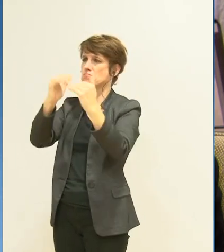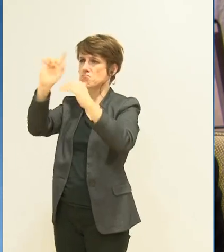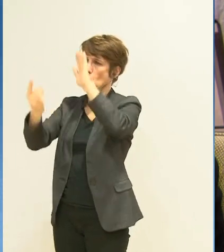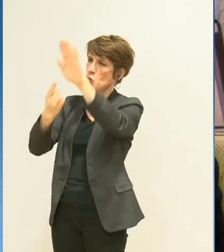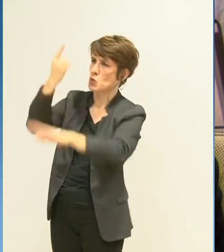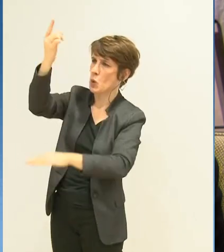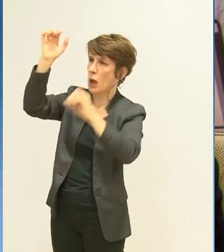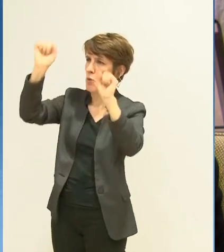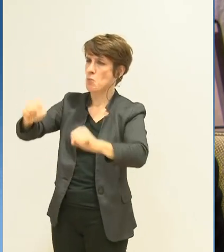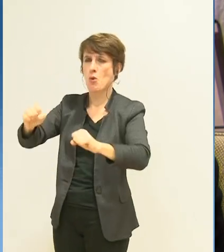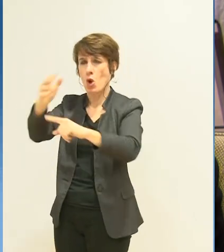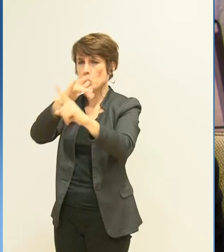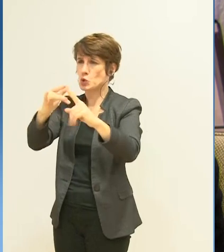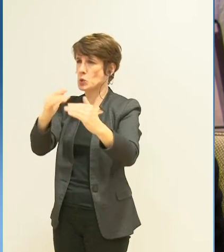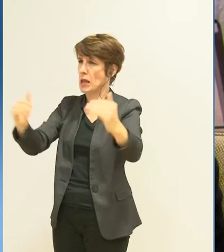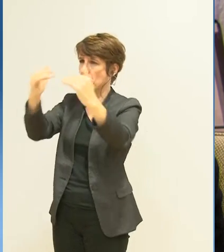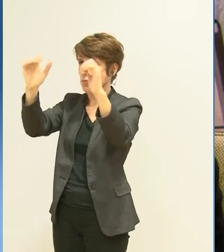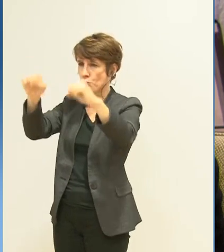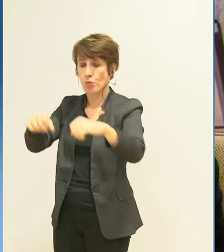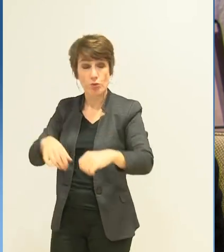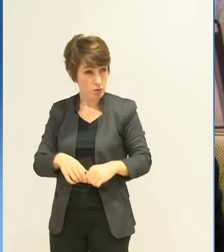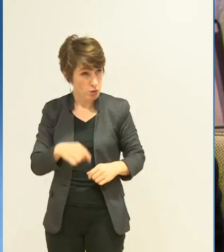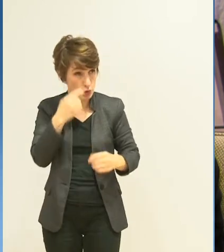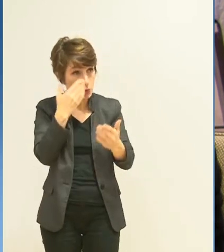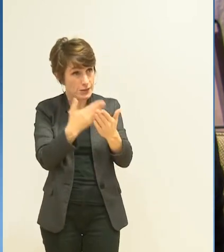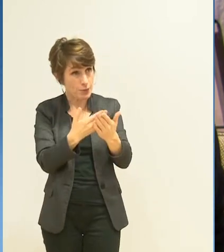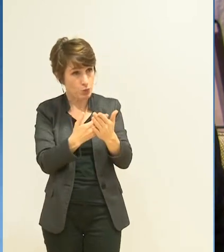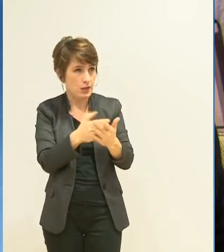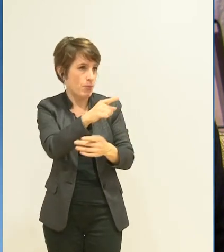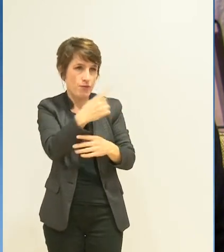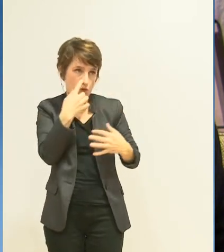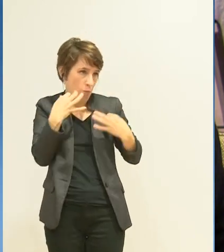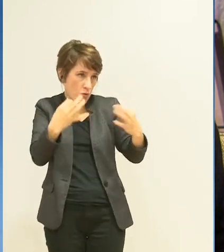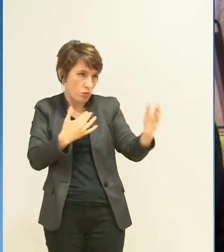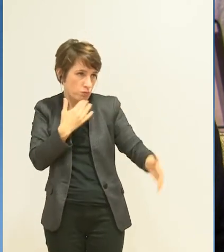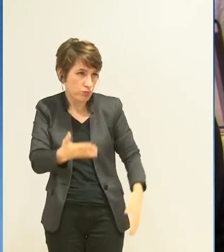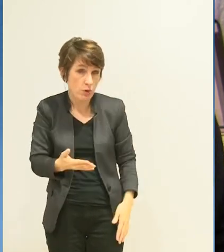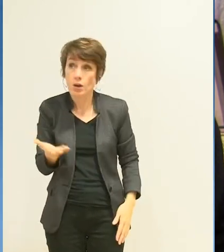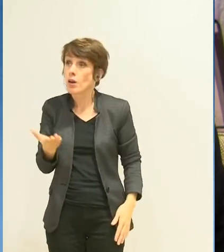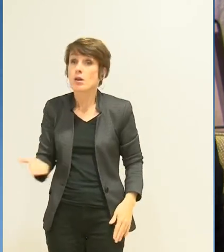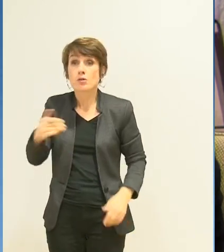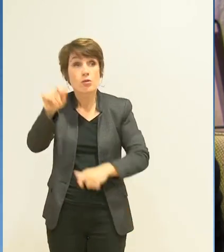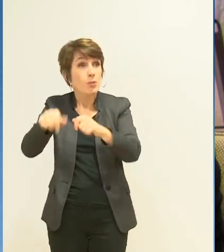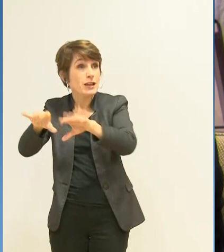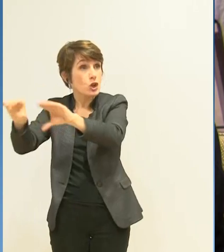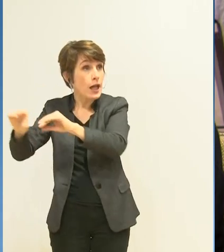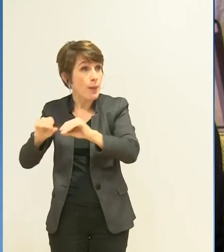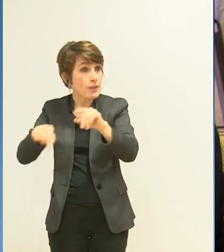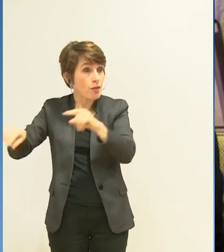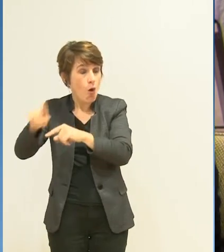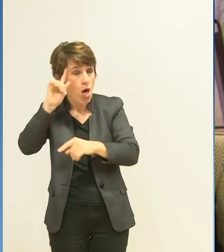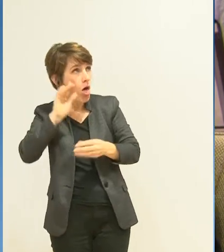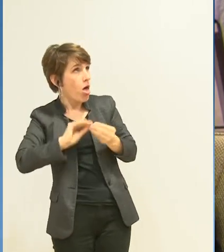et social d'où votre parti pris reste à savoir pour les habitants en quoi ce projet